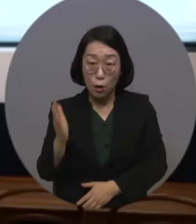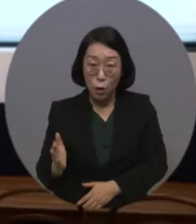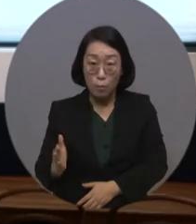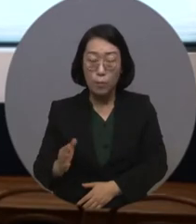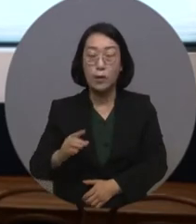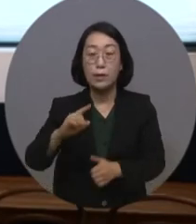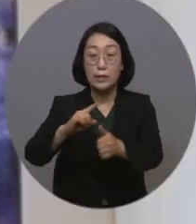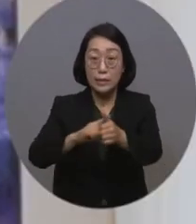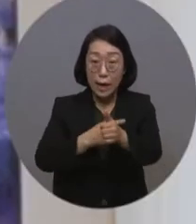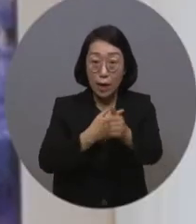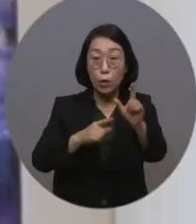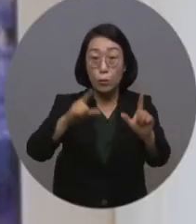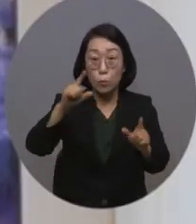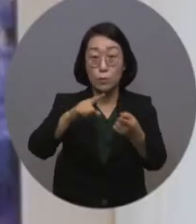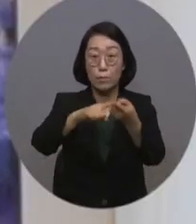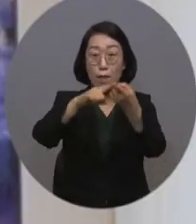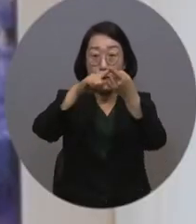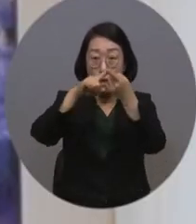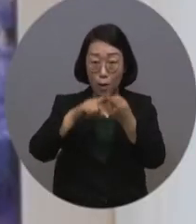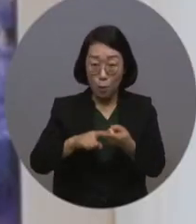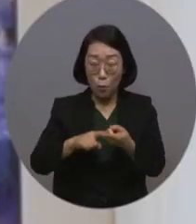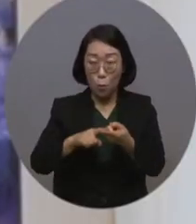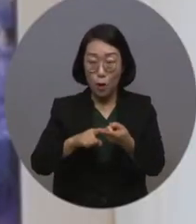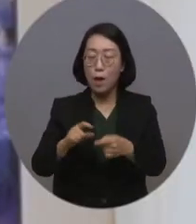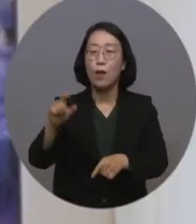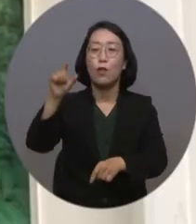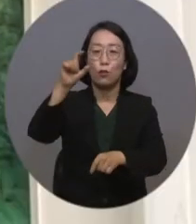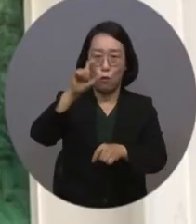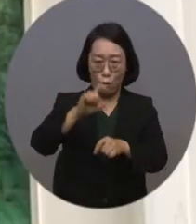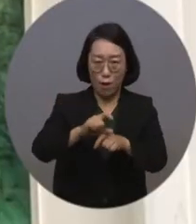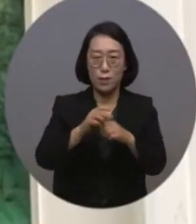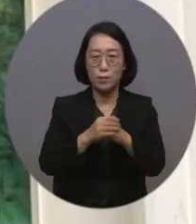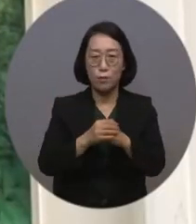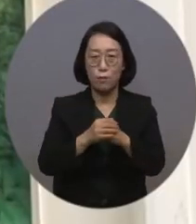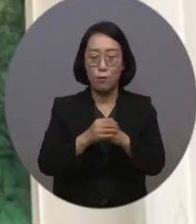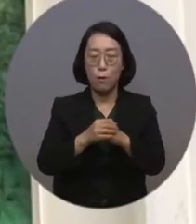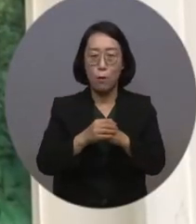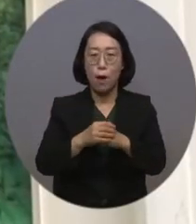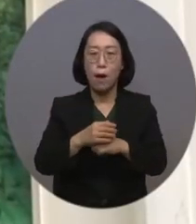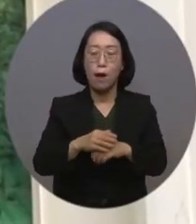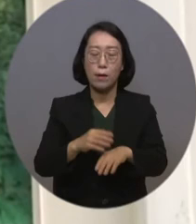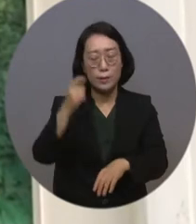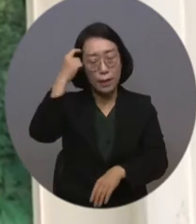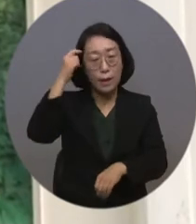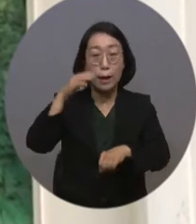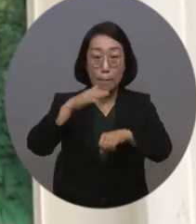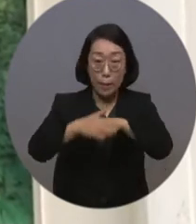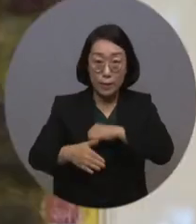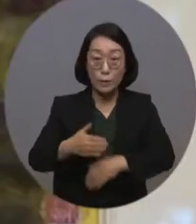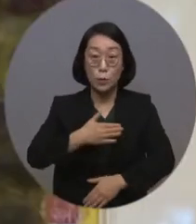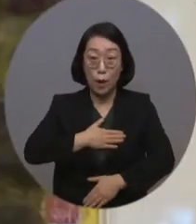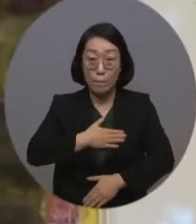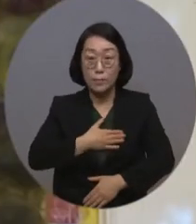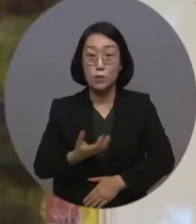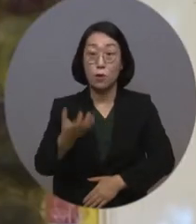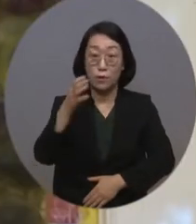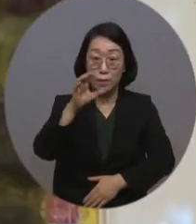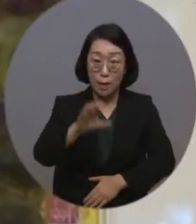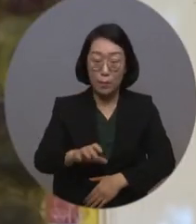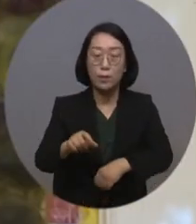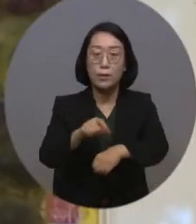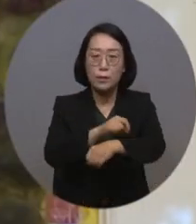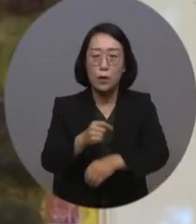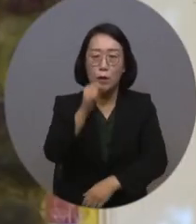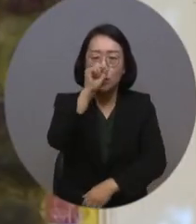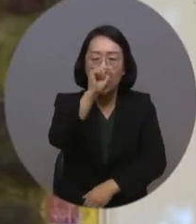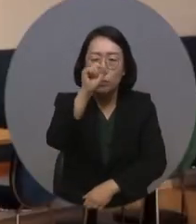한 작품들은 사실 그대로를 표현하기보다는 작가만의 가치관과 감성을 담아 작가 특유의